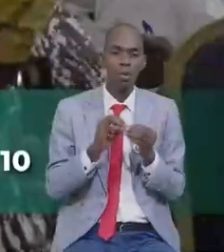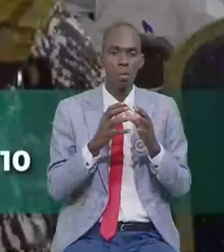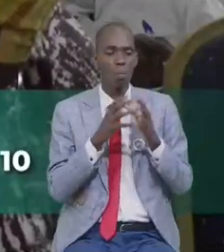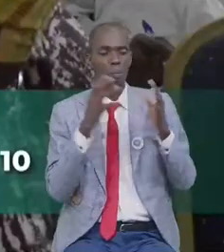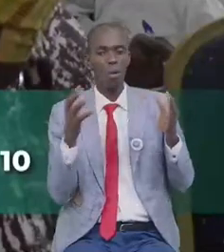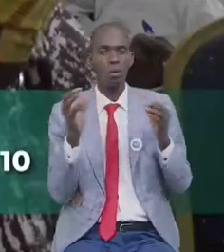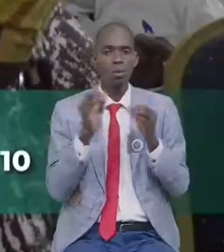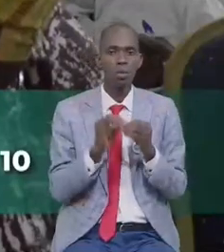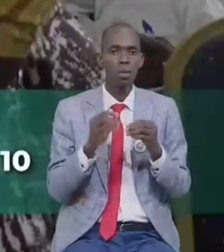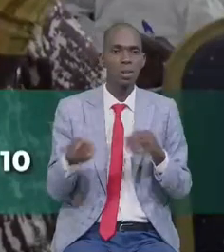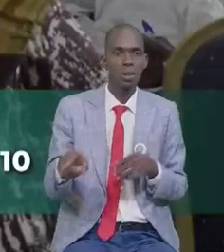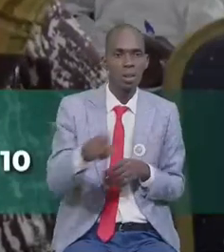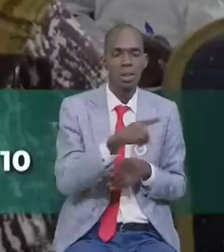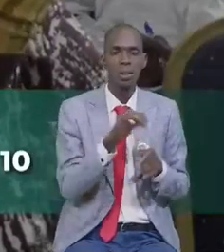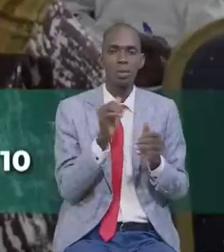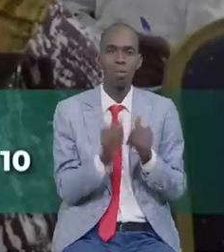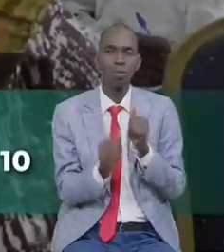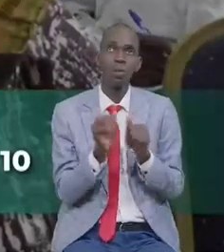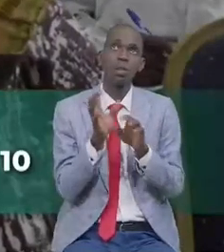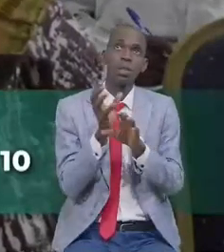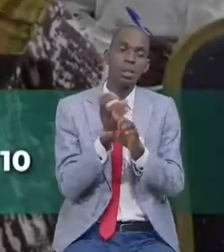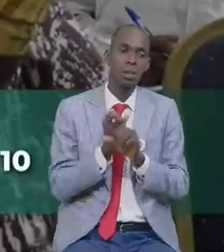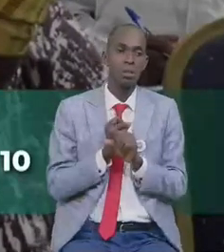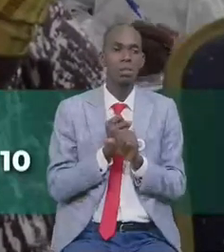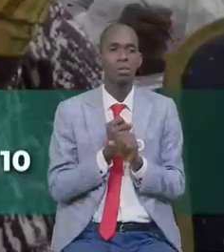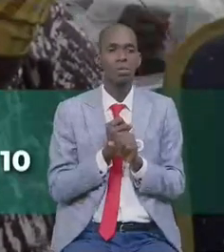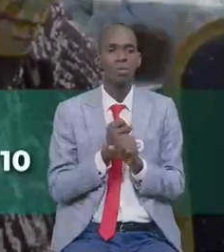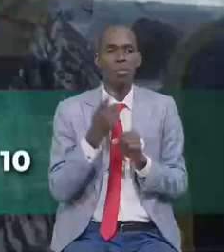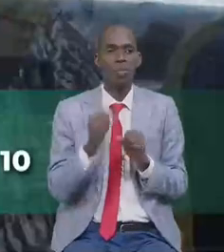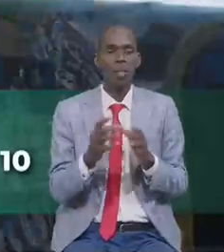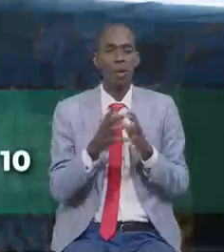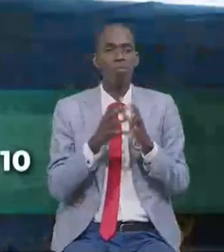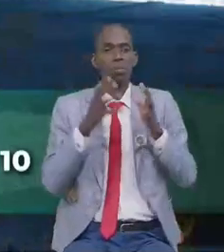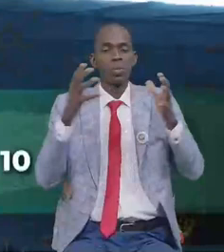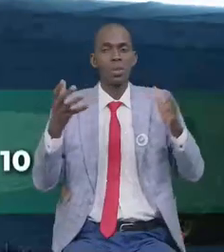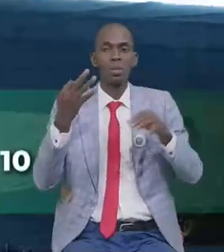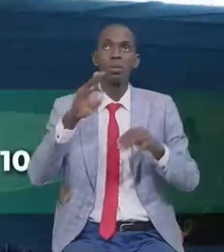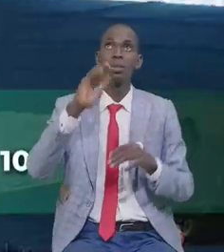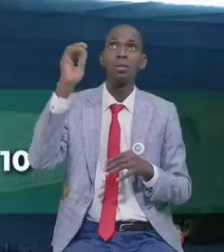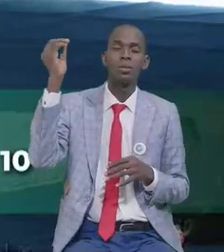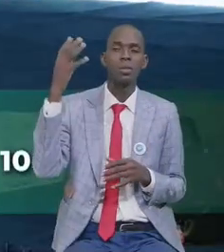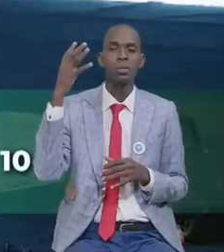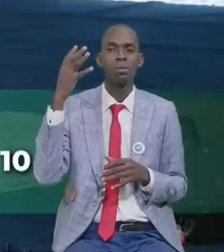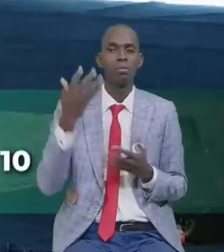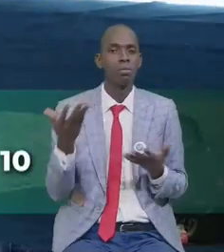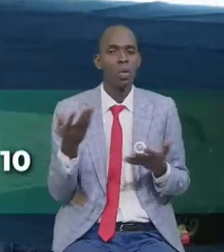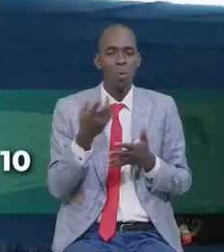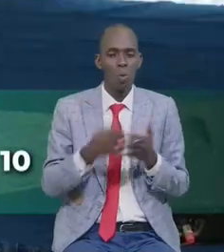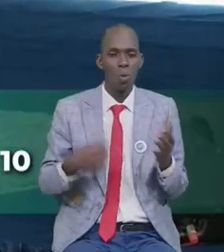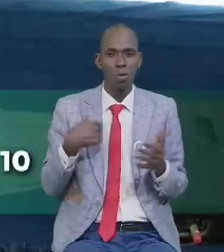À plus forte raison, ceux qui reçoivent l'abondance de la grâce, ce que nous